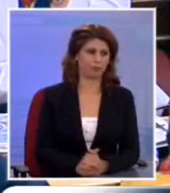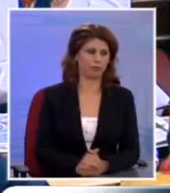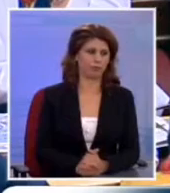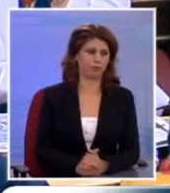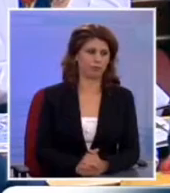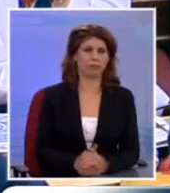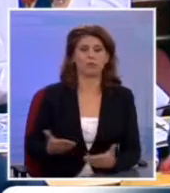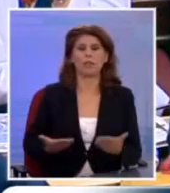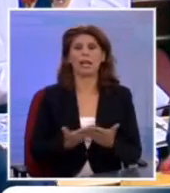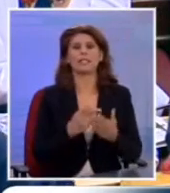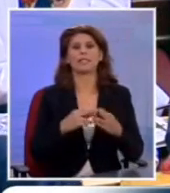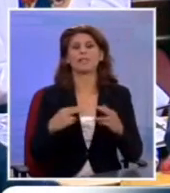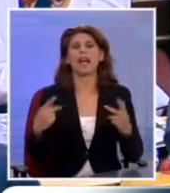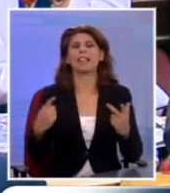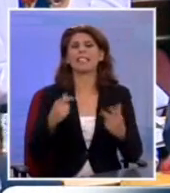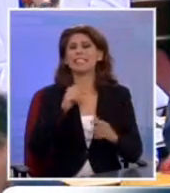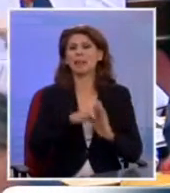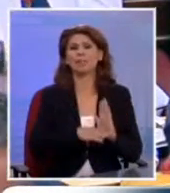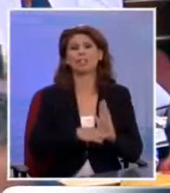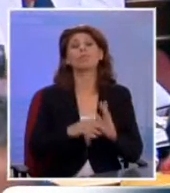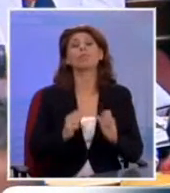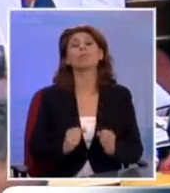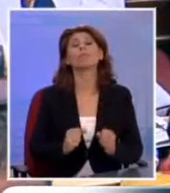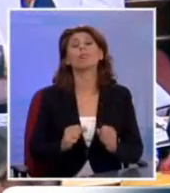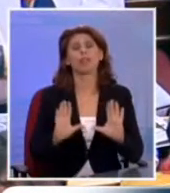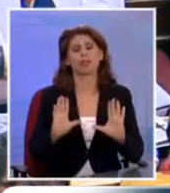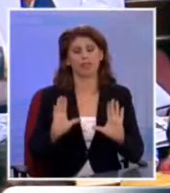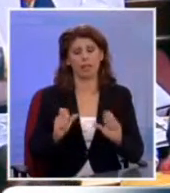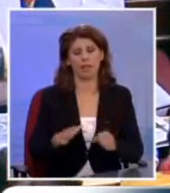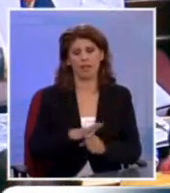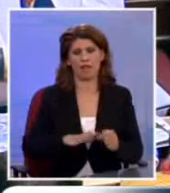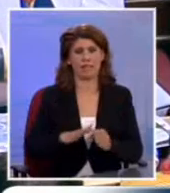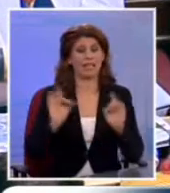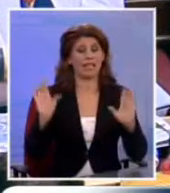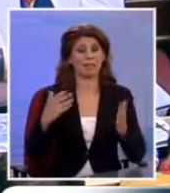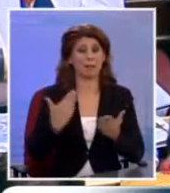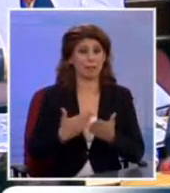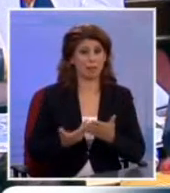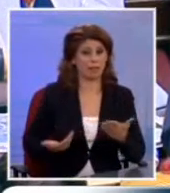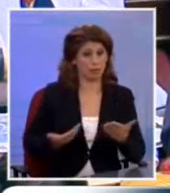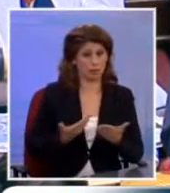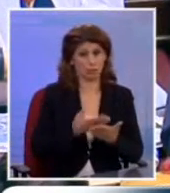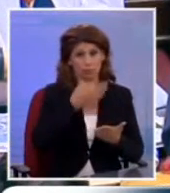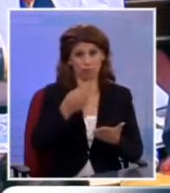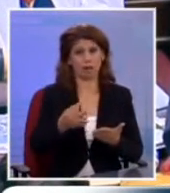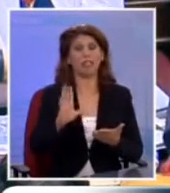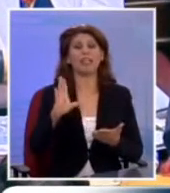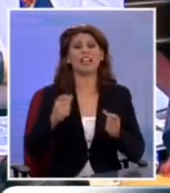η ένσταση της αντισυνταγματικότητας δεν στέκει. Κανένα από τα επιχείρηματα που προβλήθηκαν δεν